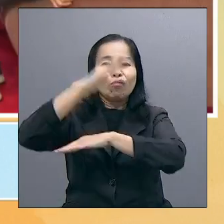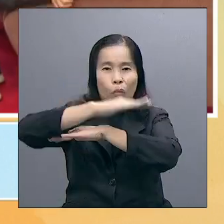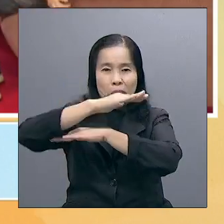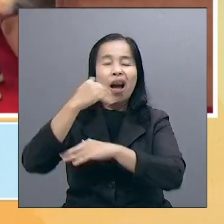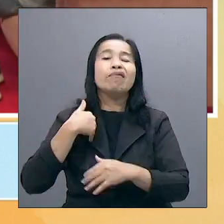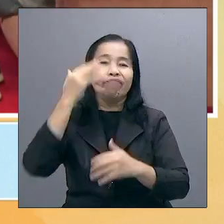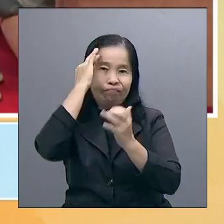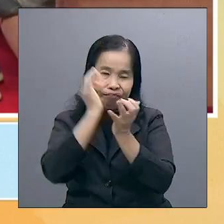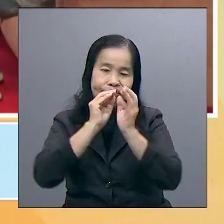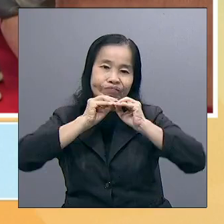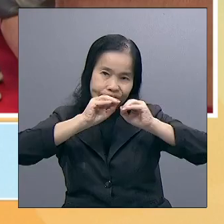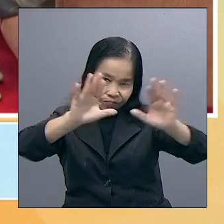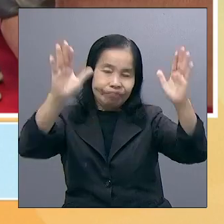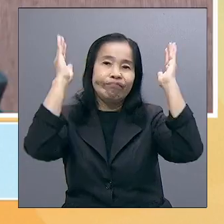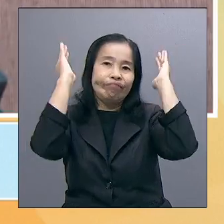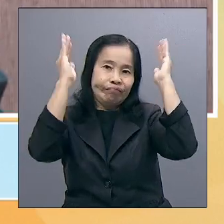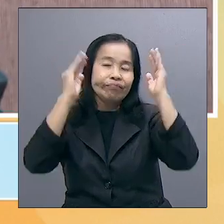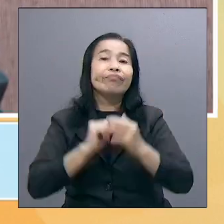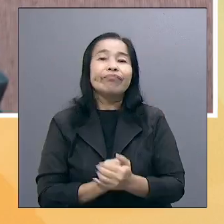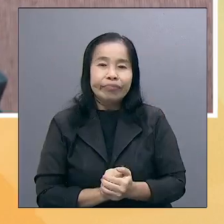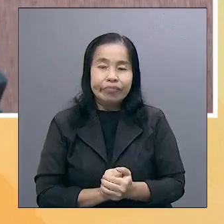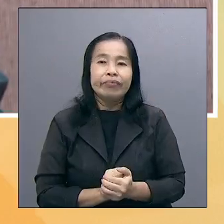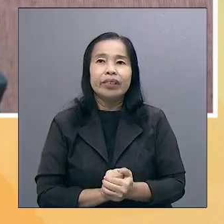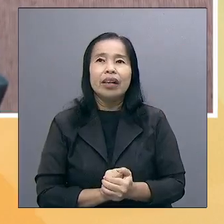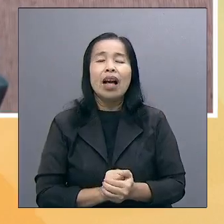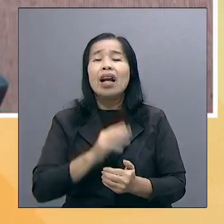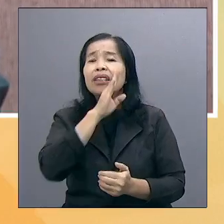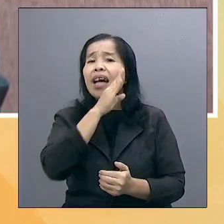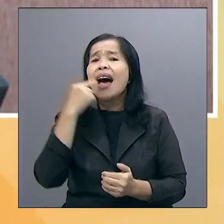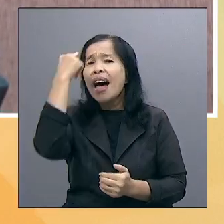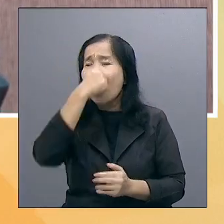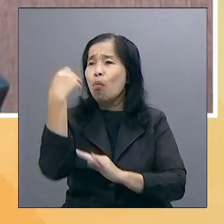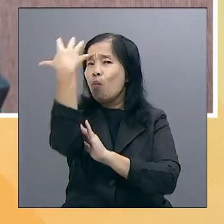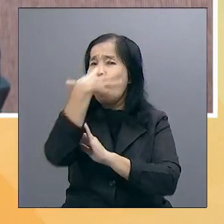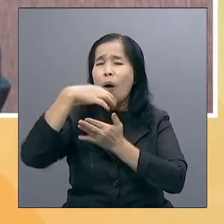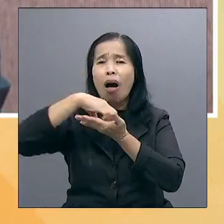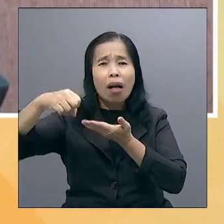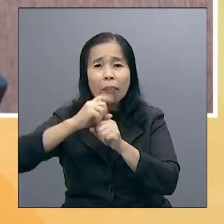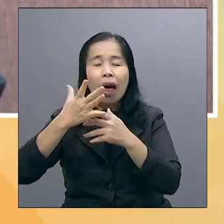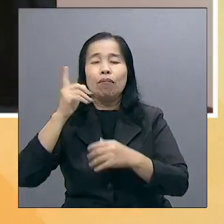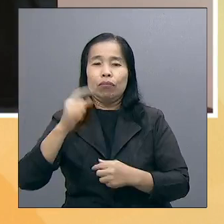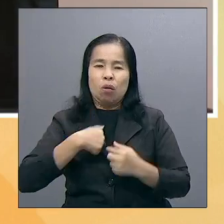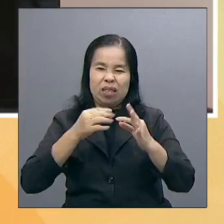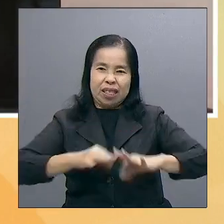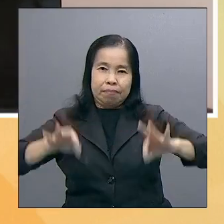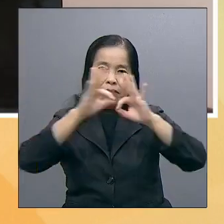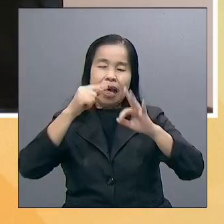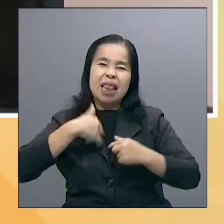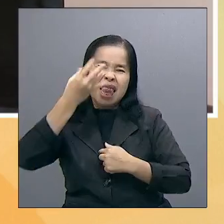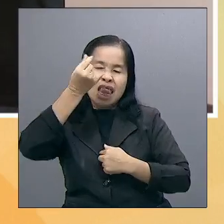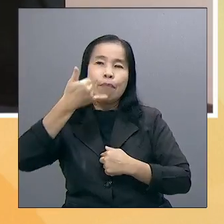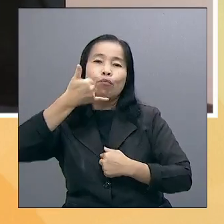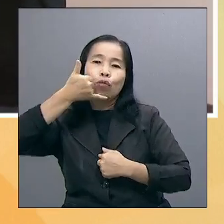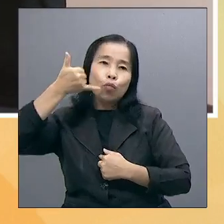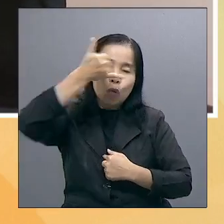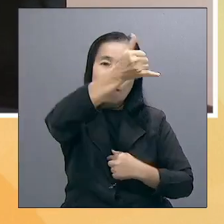าทำได้อย่างไรนะคะส่วใครทเคยถกหลลกษณะแบบนี้ต้องทำอย่างไรอัดับแรกต้องโรศัท์ไปที่สายดวนของธ